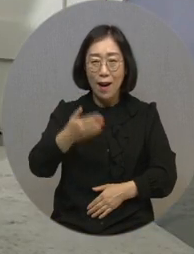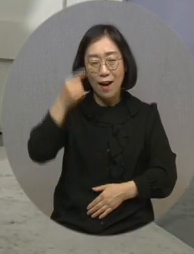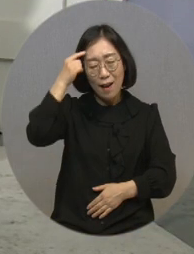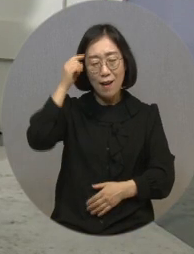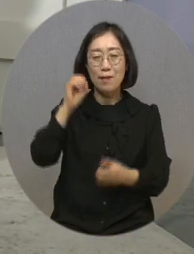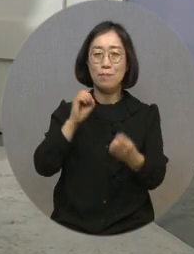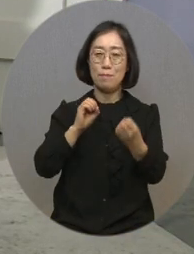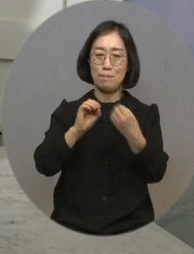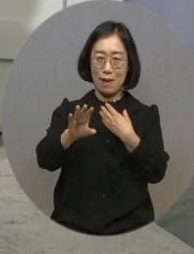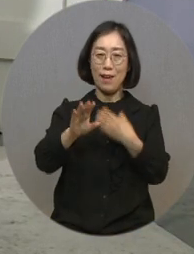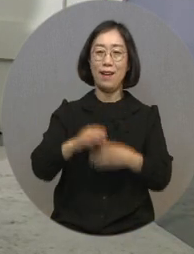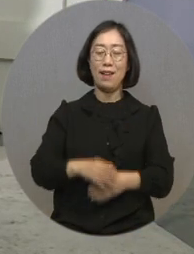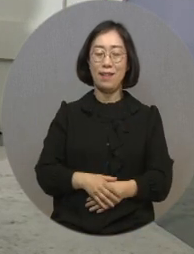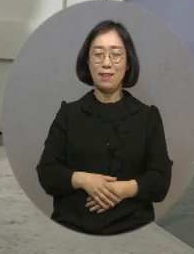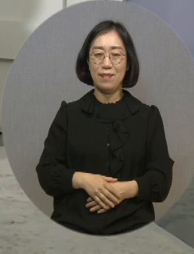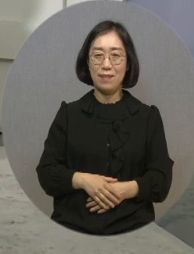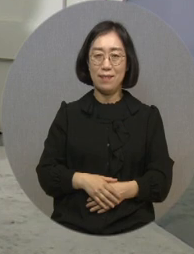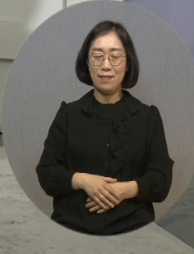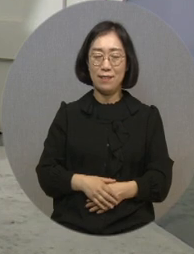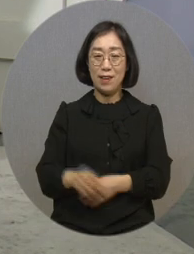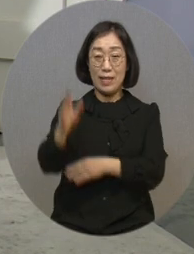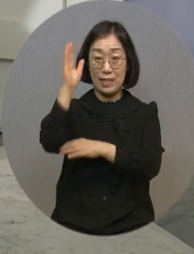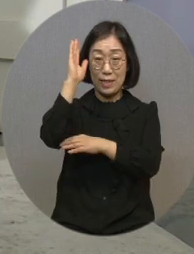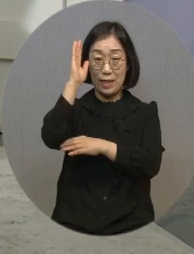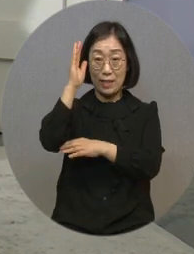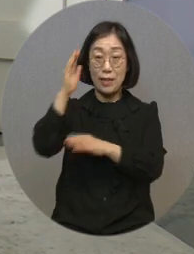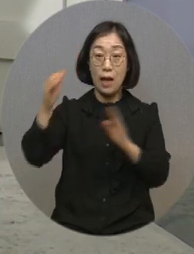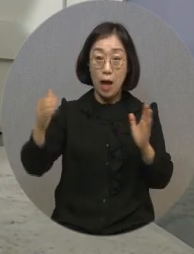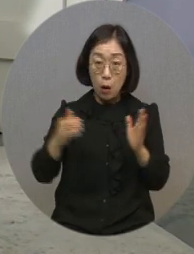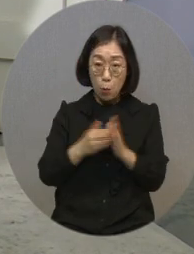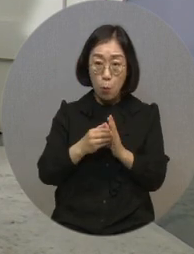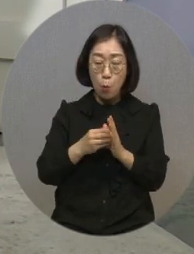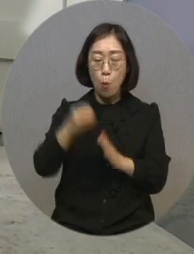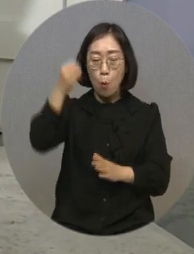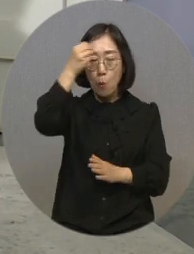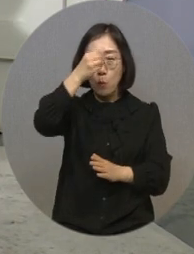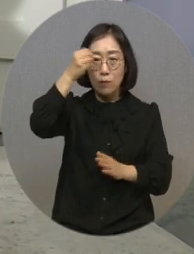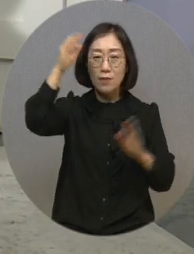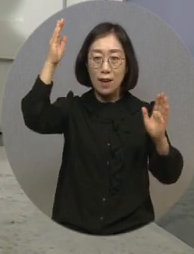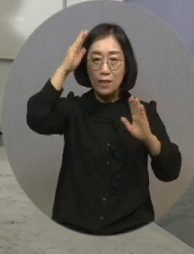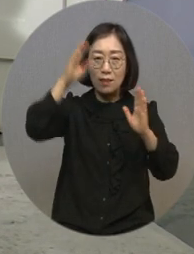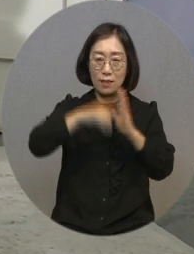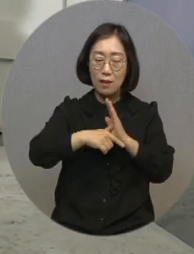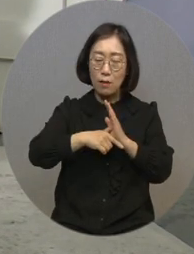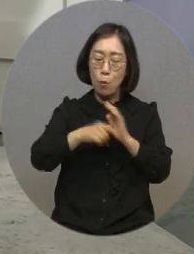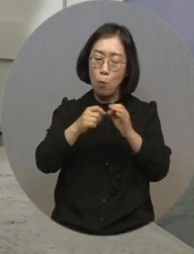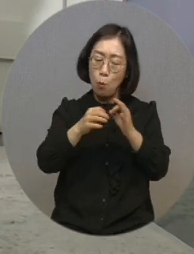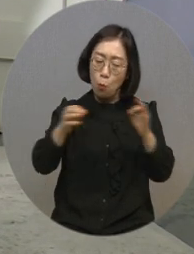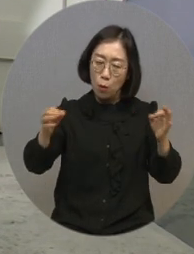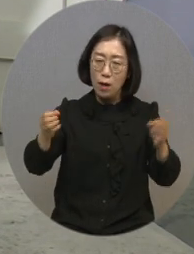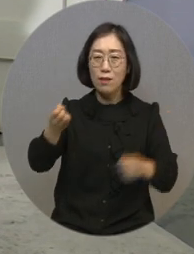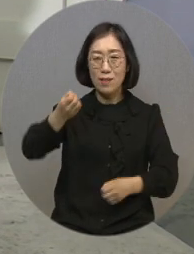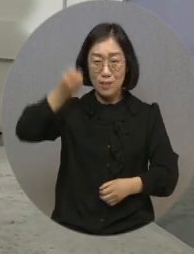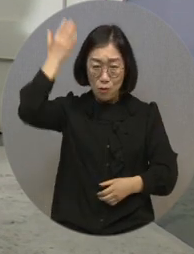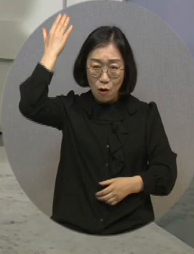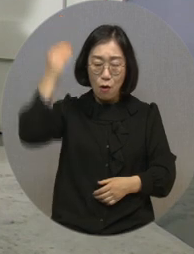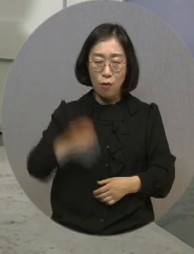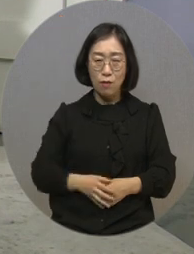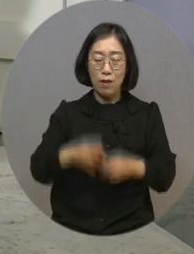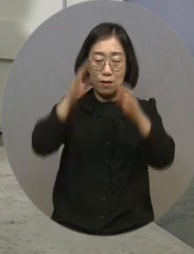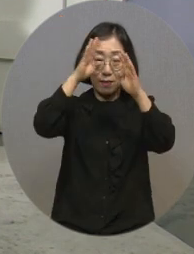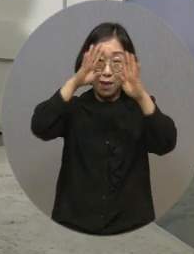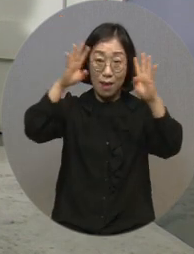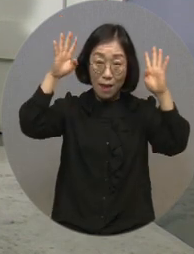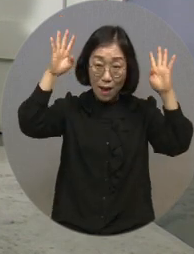아. 이제 말하고 나서 이제 고등학교 때는 이제 다 잊어버리고 있었습니다. 그러다가 이제 대학은 제가